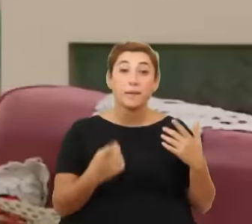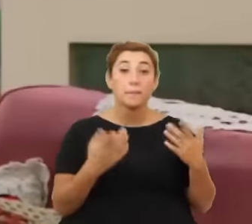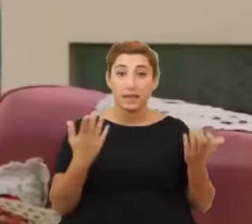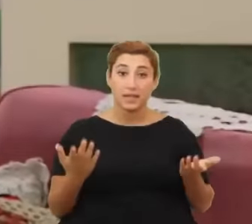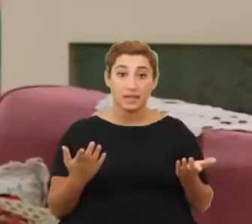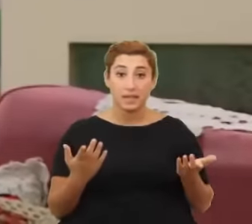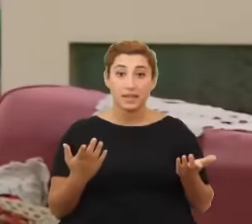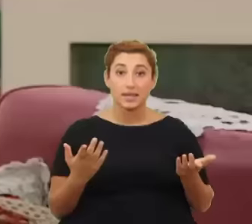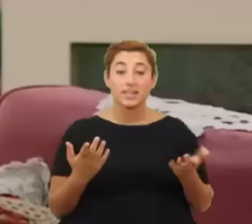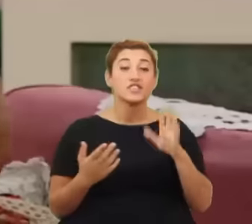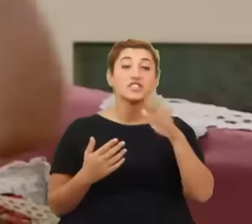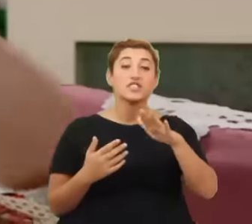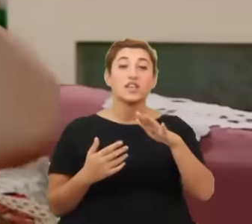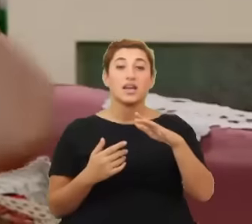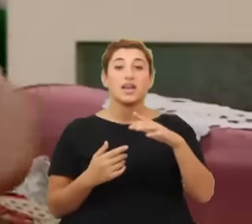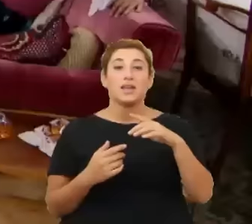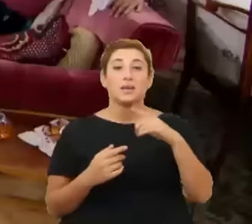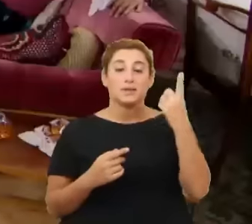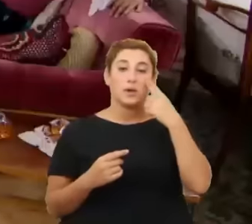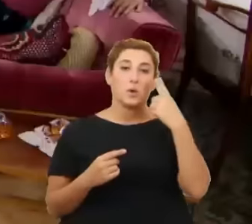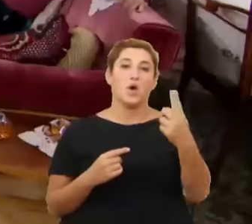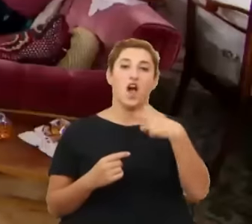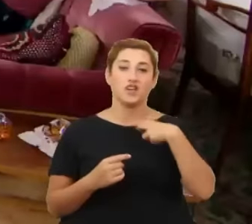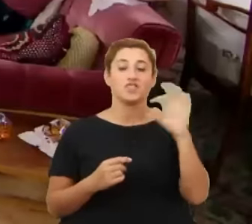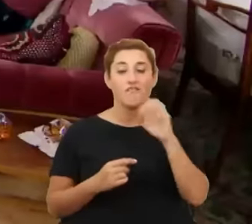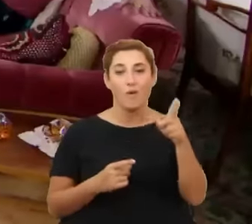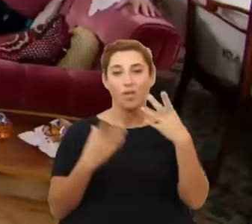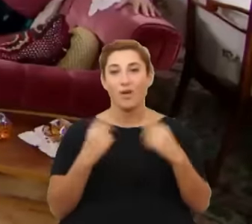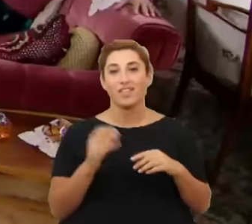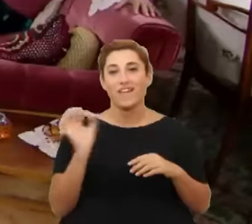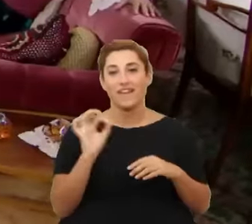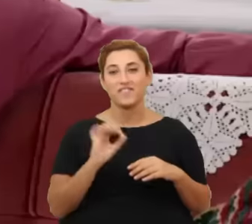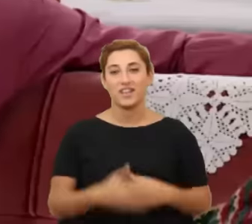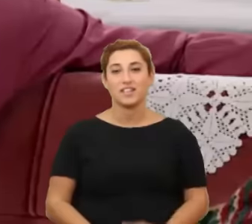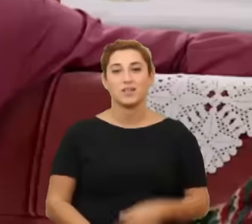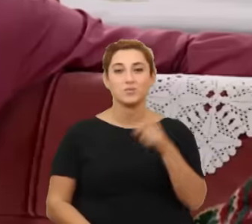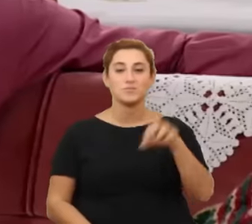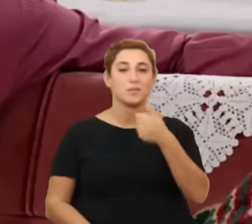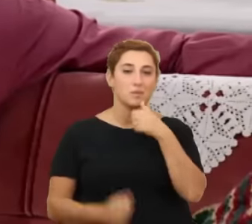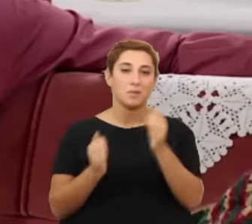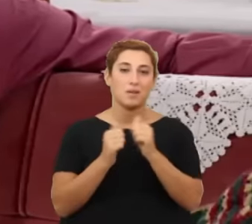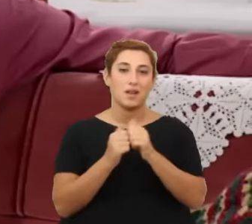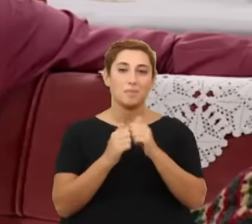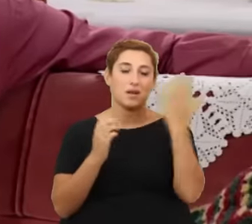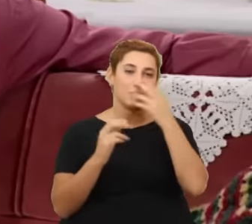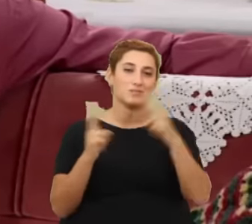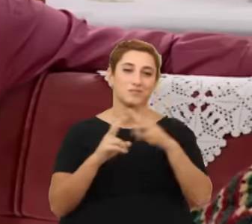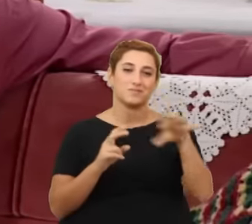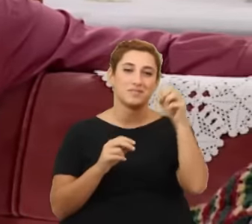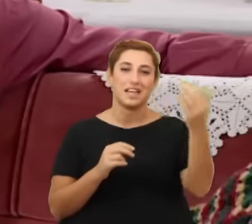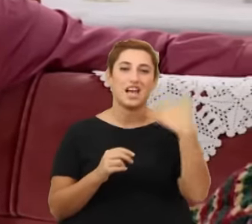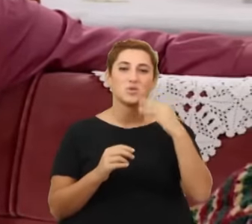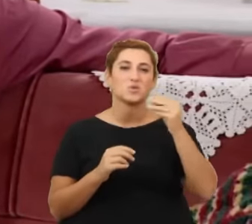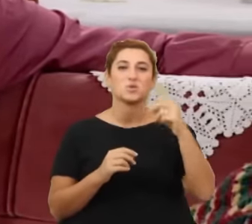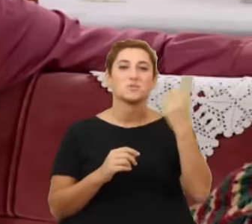yani şey... Bir görüşte aşk. Öyle aynen mi? Öyle yenge, aynen öyle. Ha. Bunlar şimdi babasından karakola geldiler şikayet için.